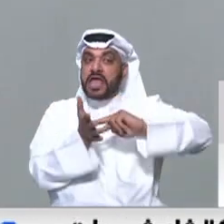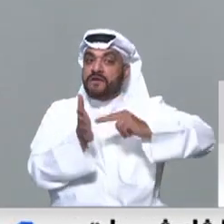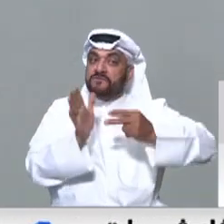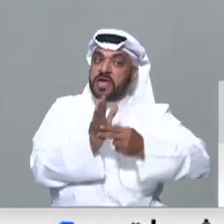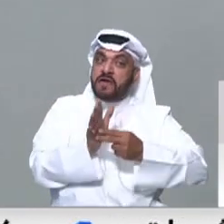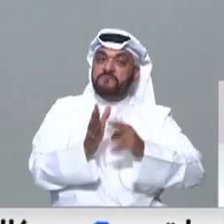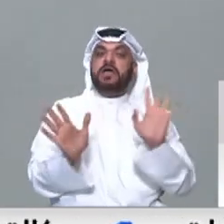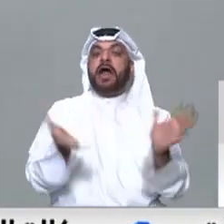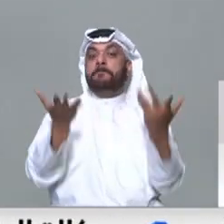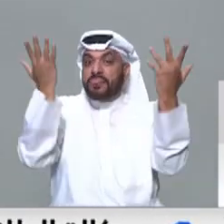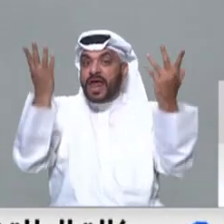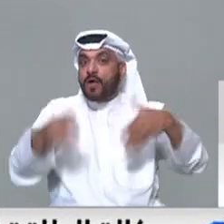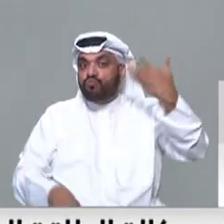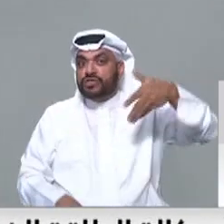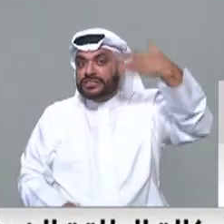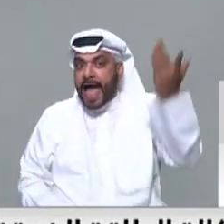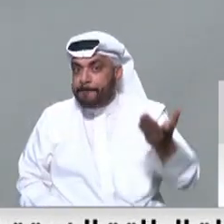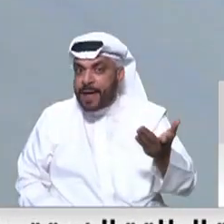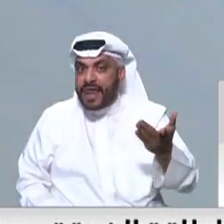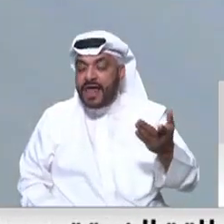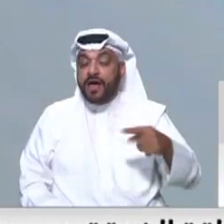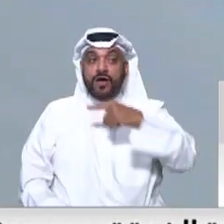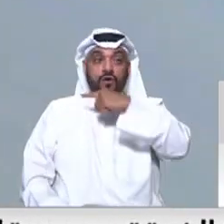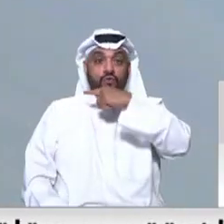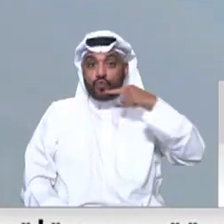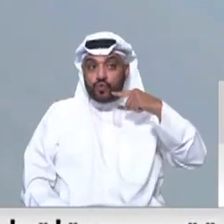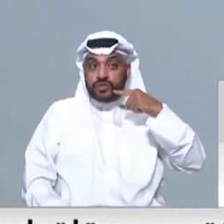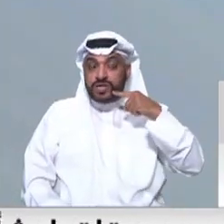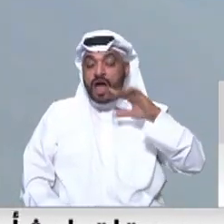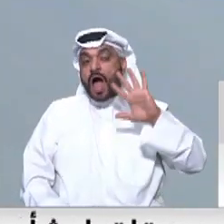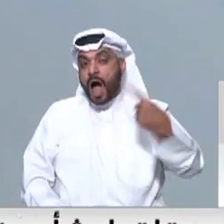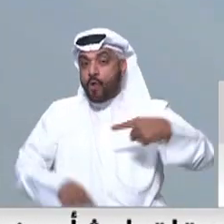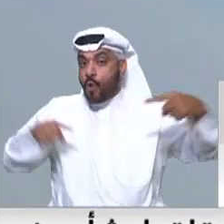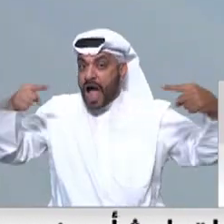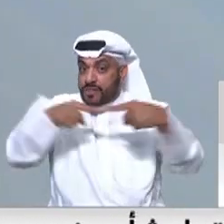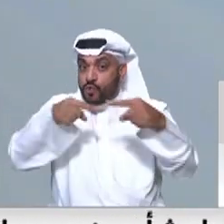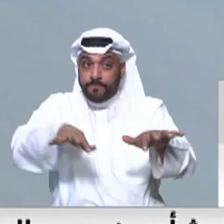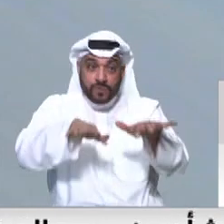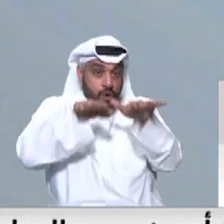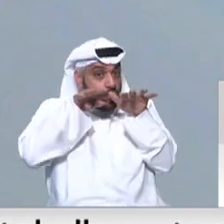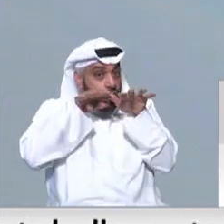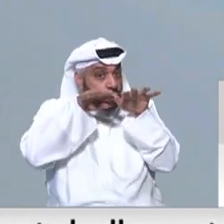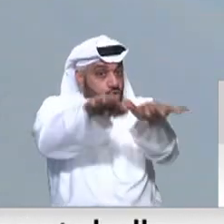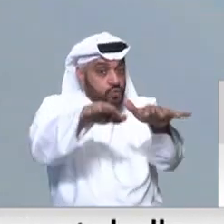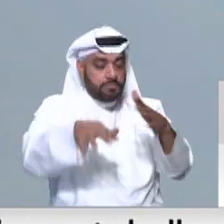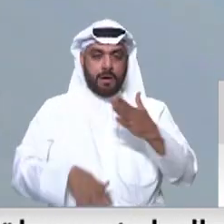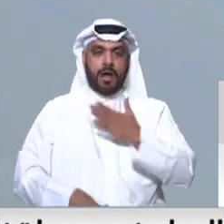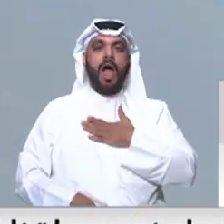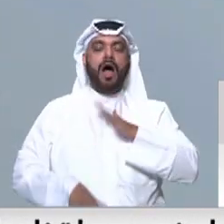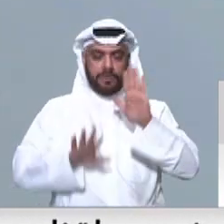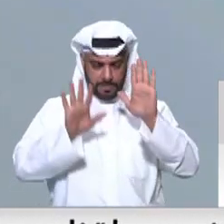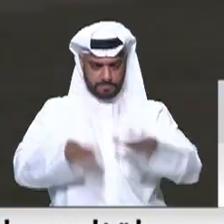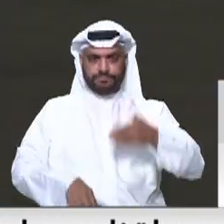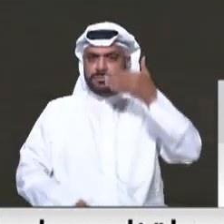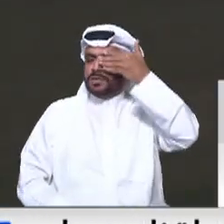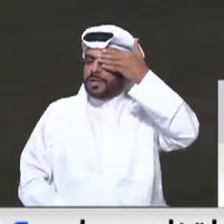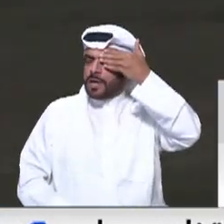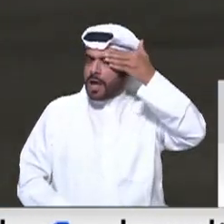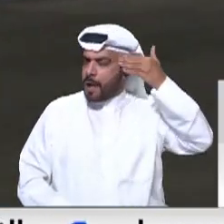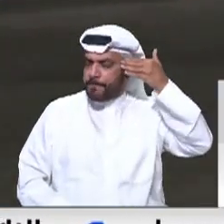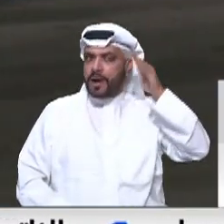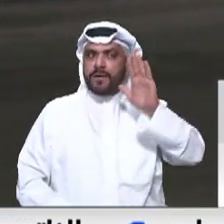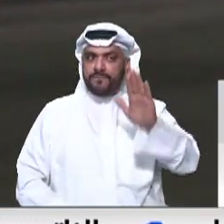وقوع هجوم على مدن او مطارات او موانئ واقعه على اراضي الحلف وتركز على مواجهه